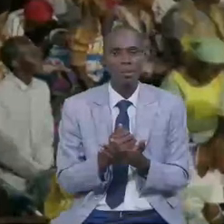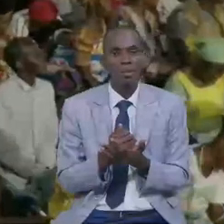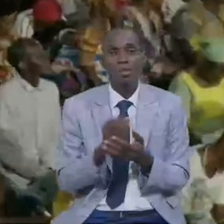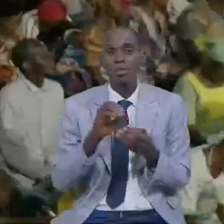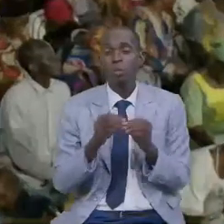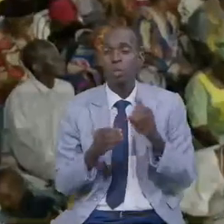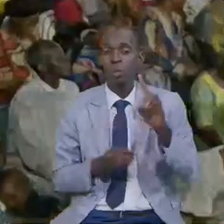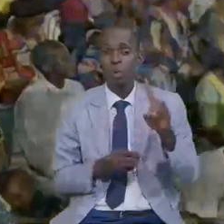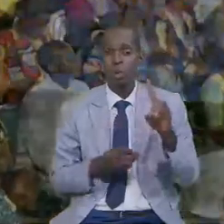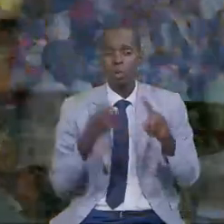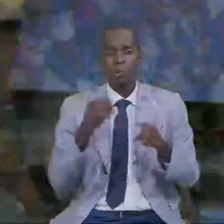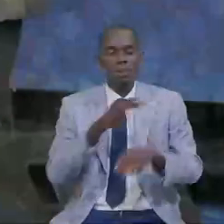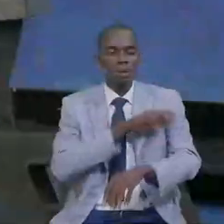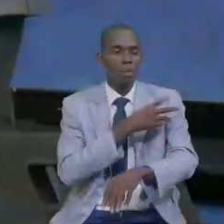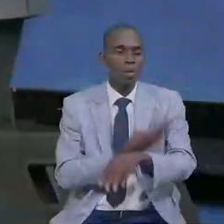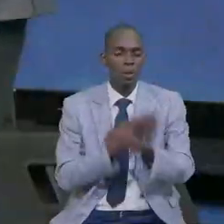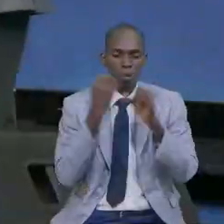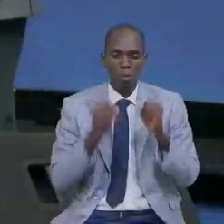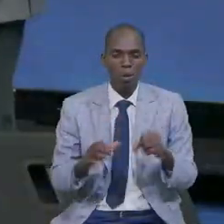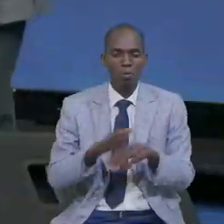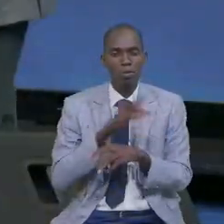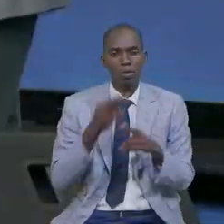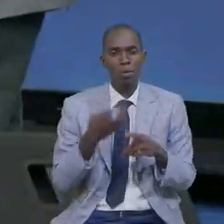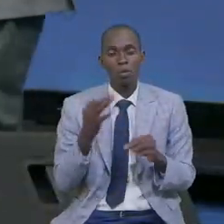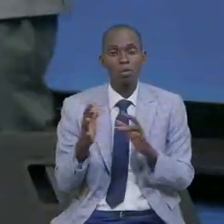Premier point, donc, le nom puissant et fort de Jésus.